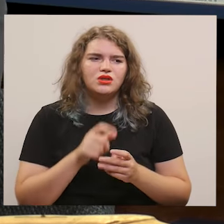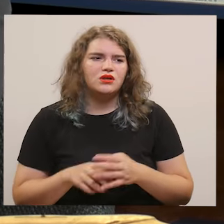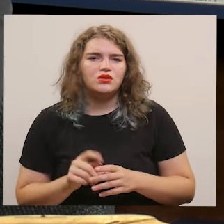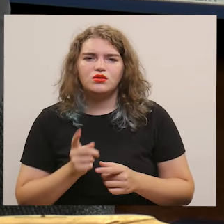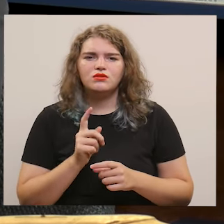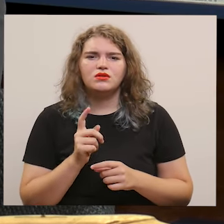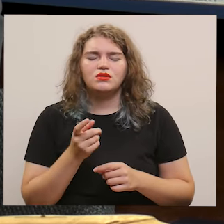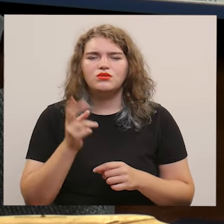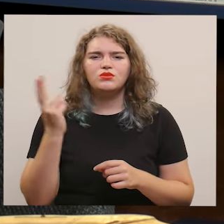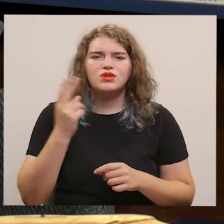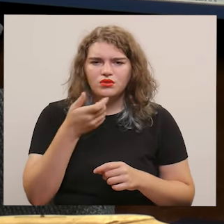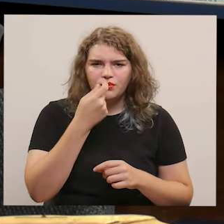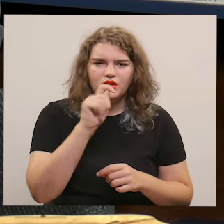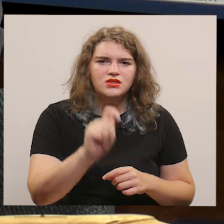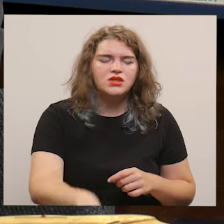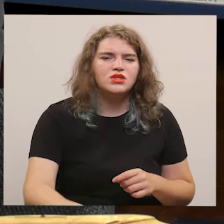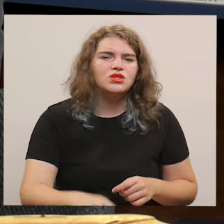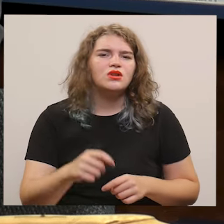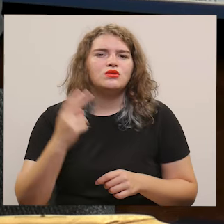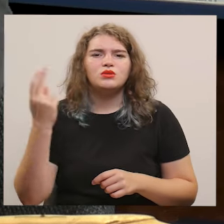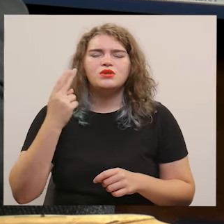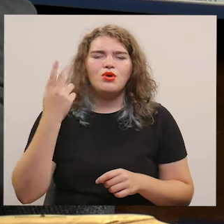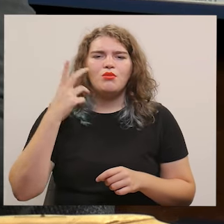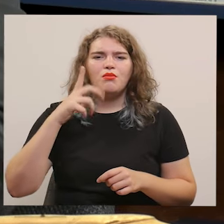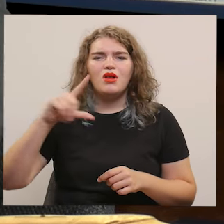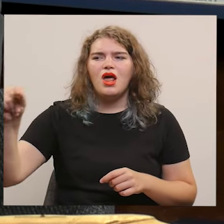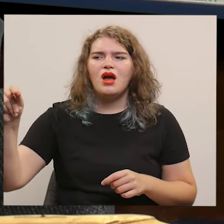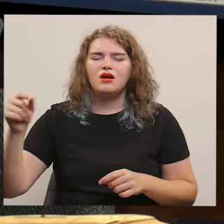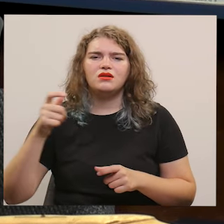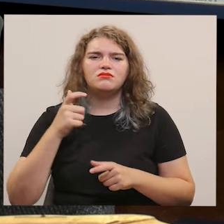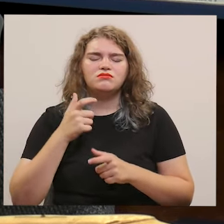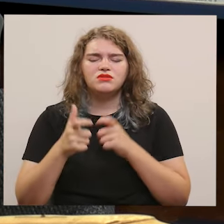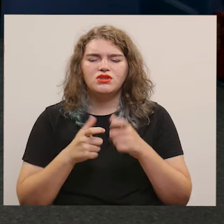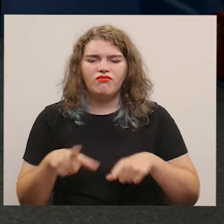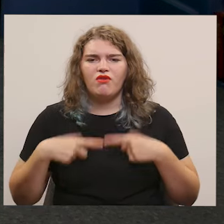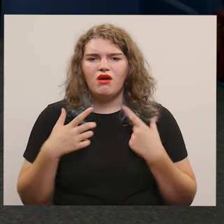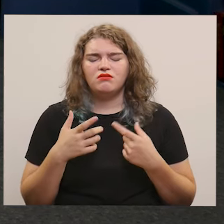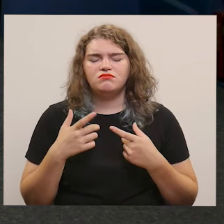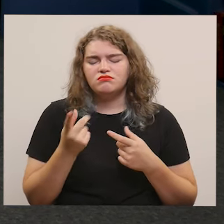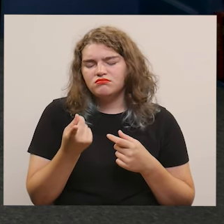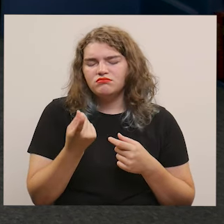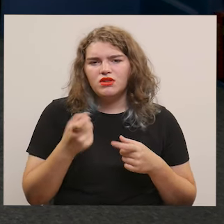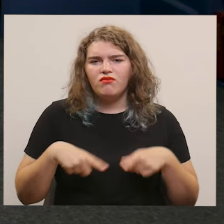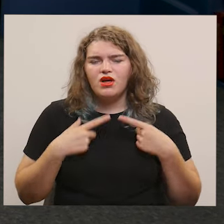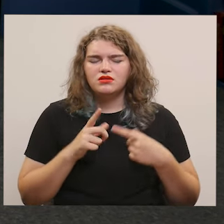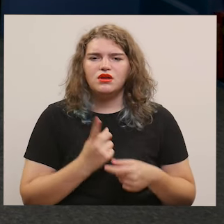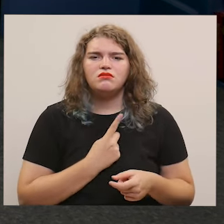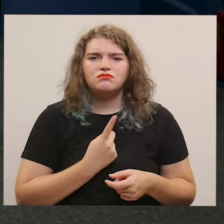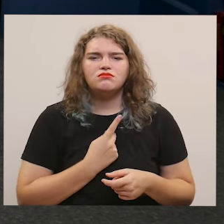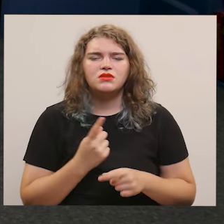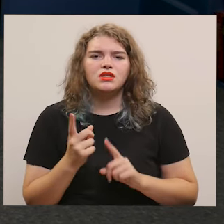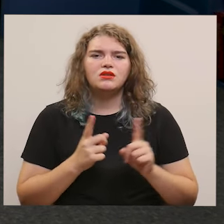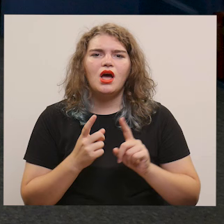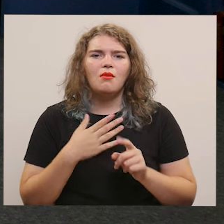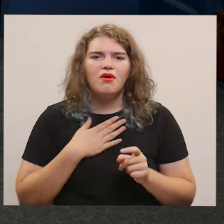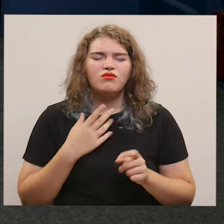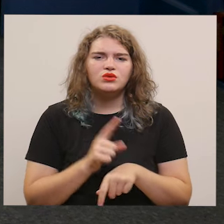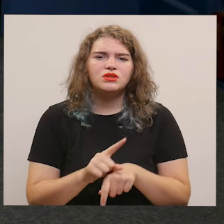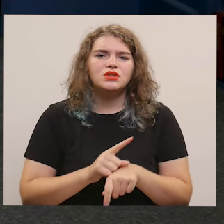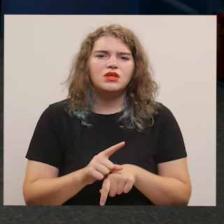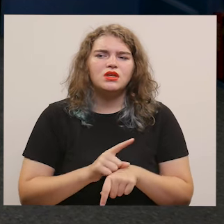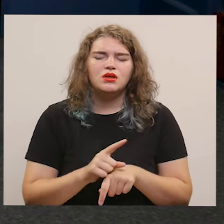îi părăsește, că Dumnezeu pleacă din scena vieților, cumva. Și pot să zic că am avut și eu situații